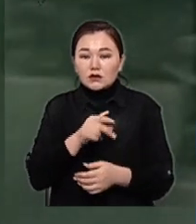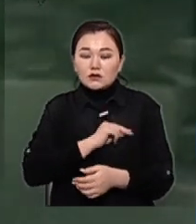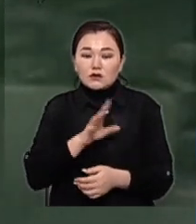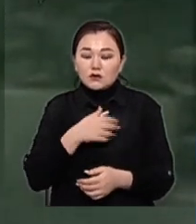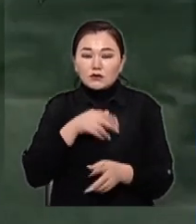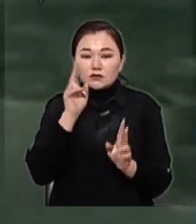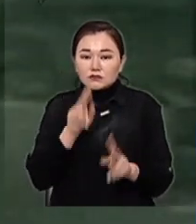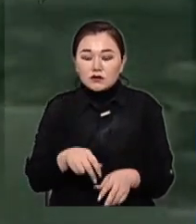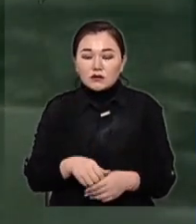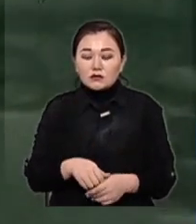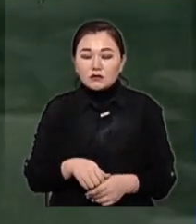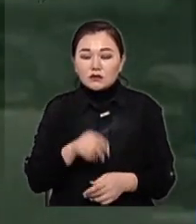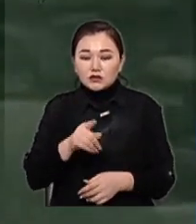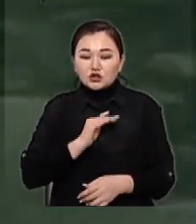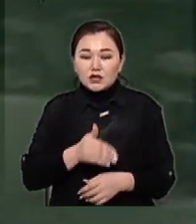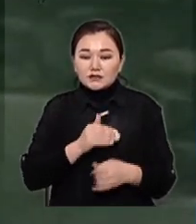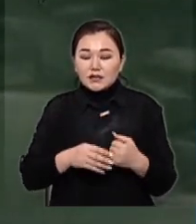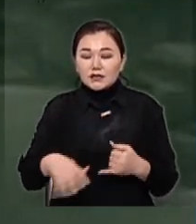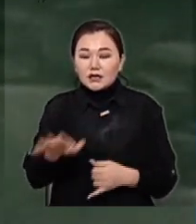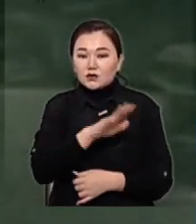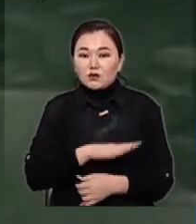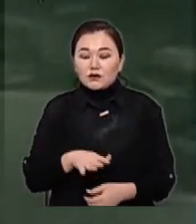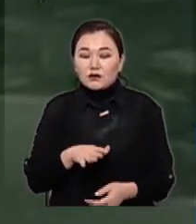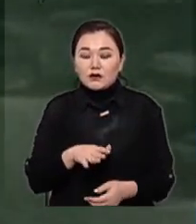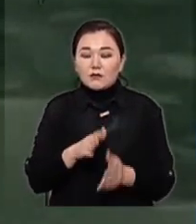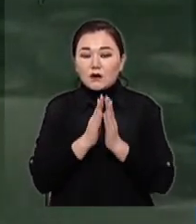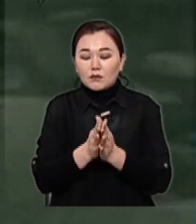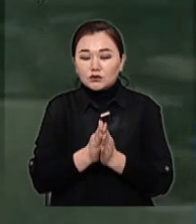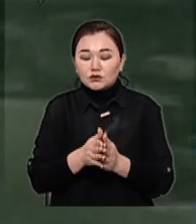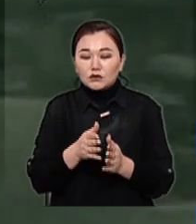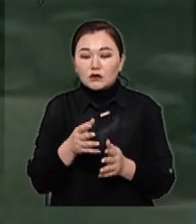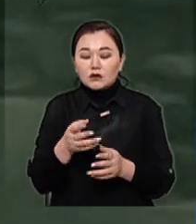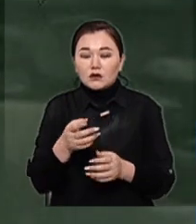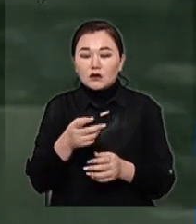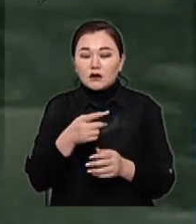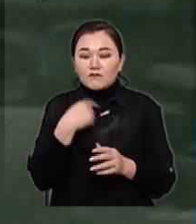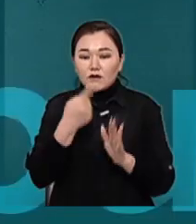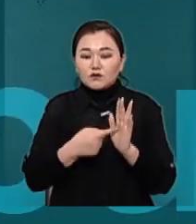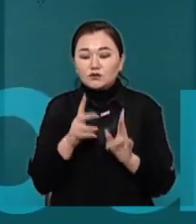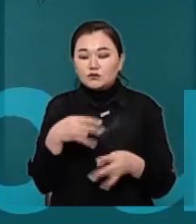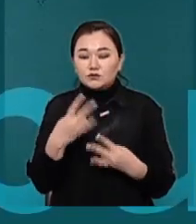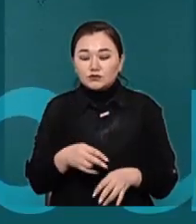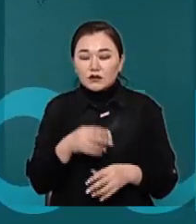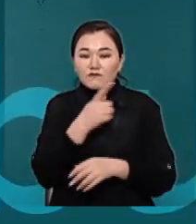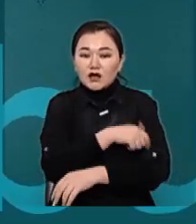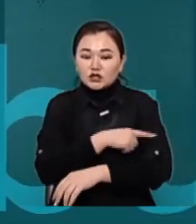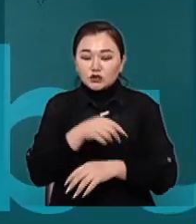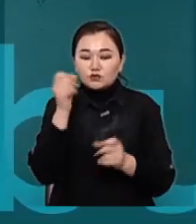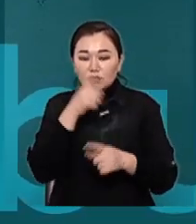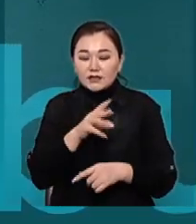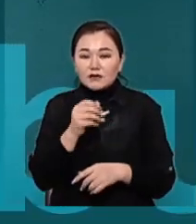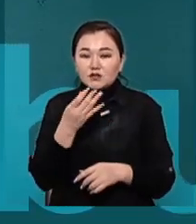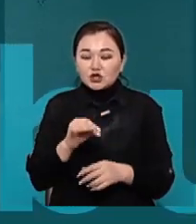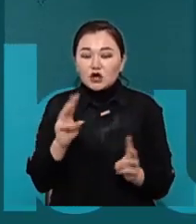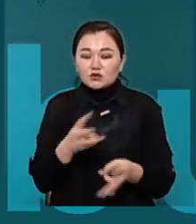знаю, где он. Здесь частная территория. Попрошу, ну, ко мне вопросы не задавать. Врачи установили термический